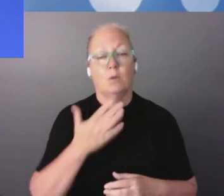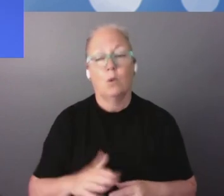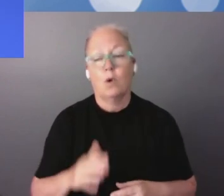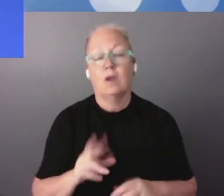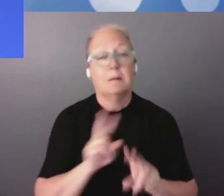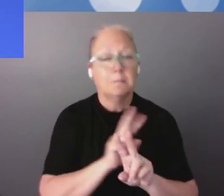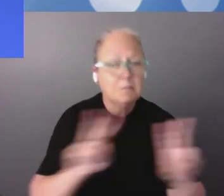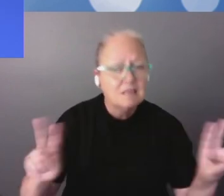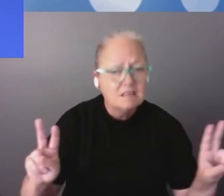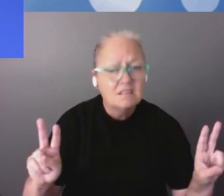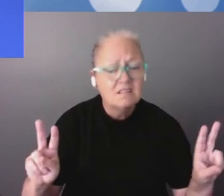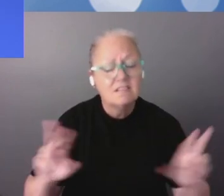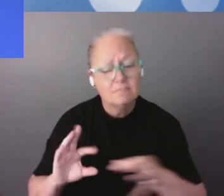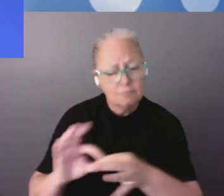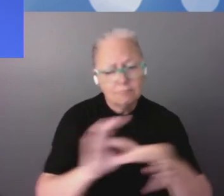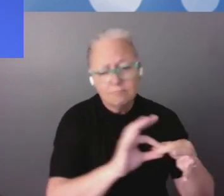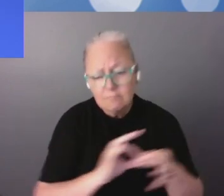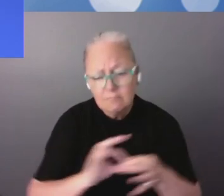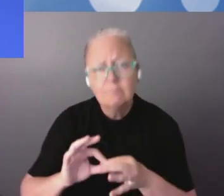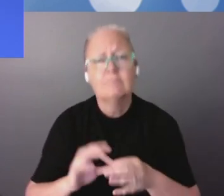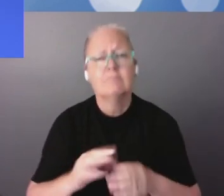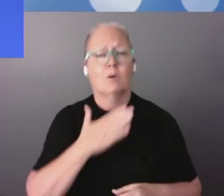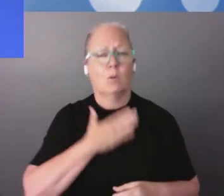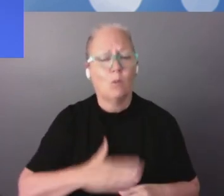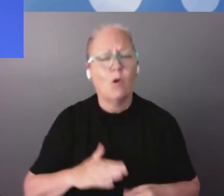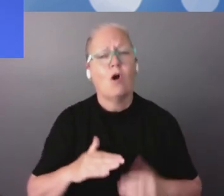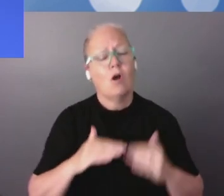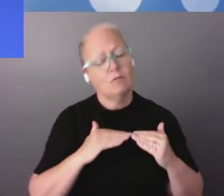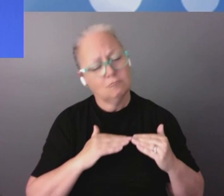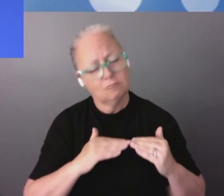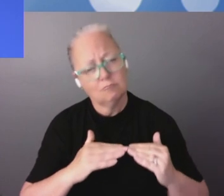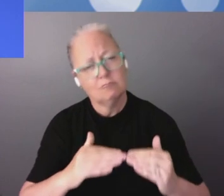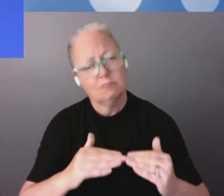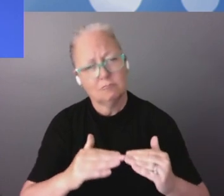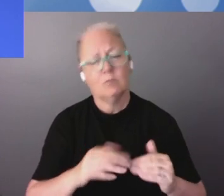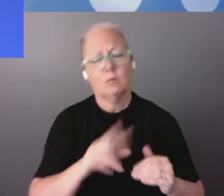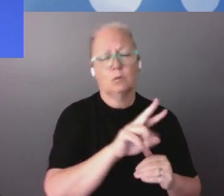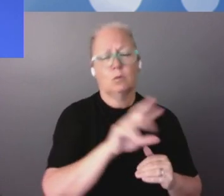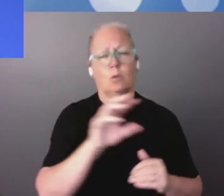在21世纪，在今天，联合国